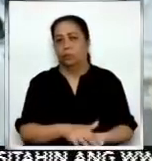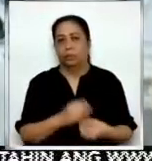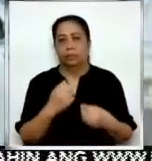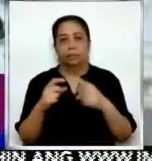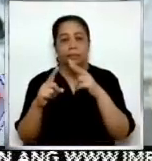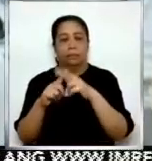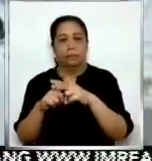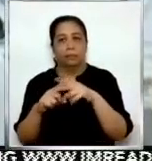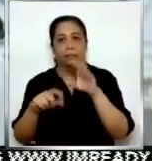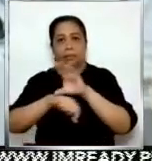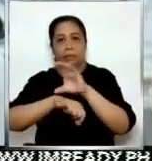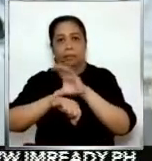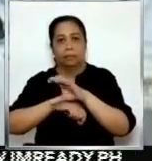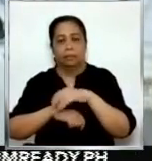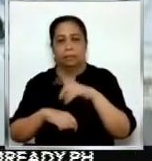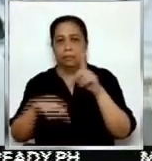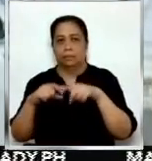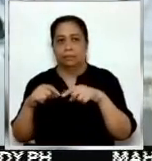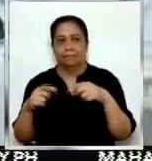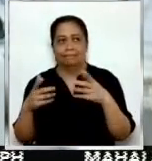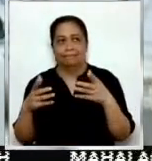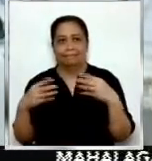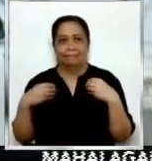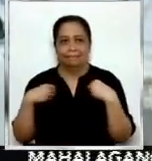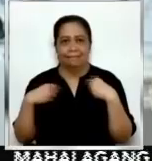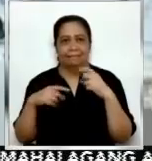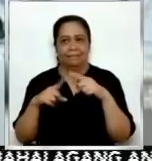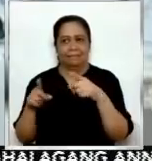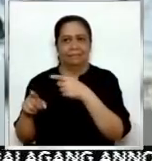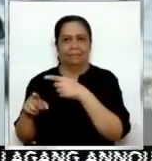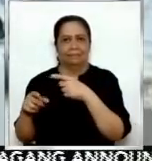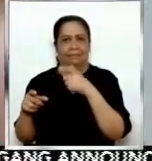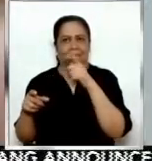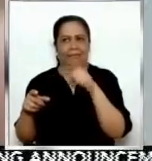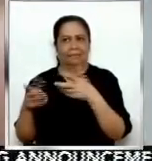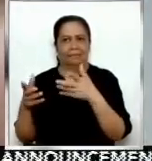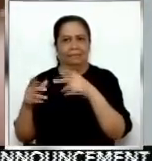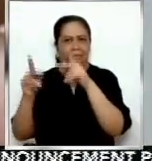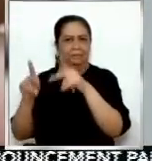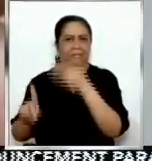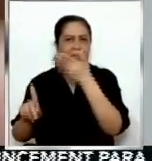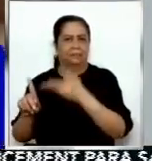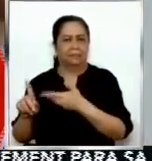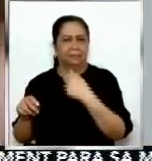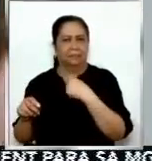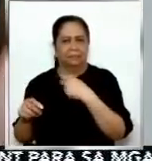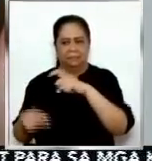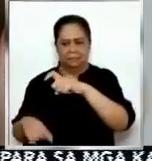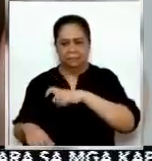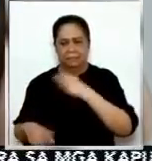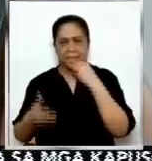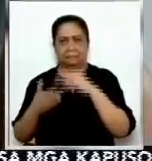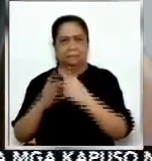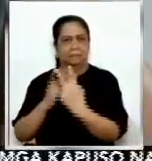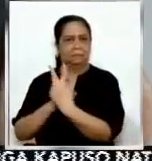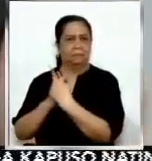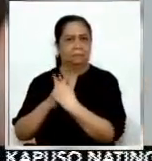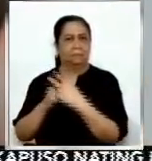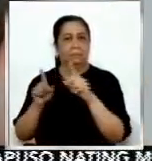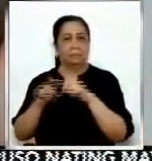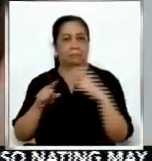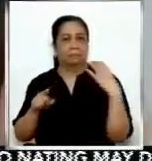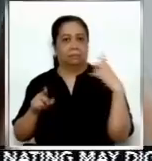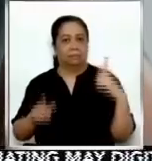consultant. Hindi ko naman pwedeng tanggapin at dahil hindi ko naman kailangan ng ganung klaseng tao. May text message sa akin, nag-apply siya as counselor para